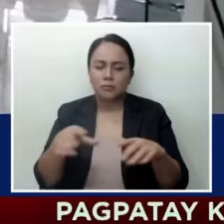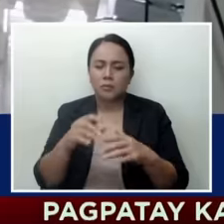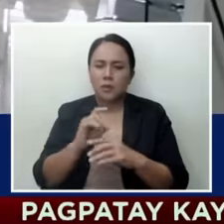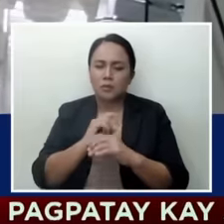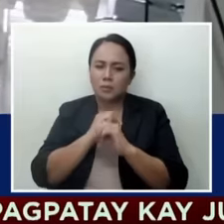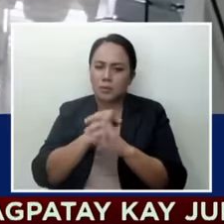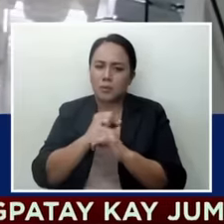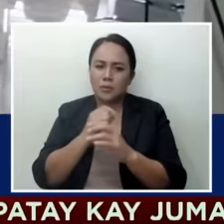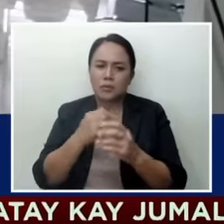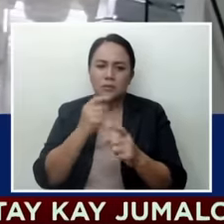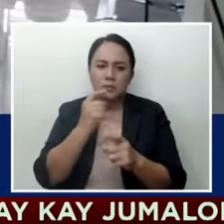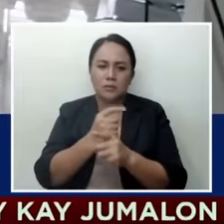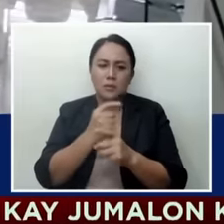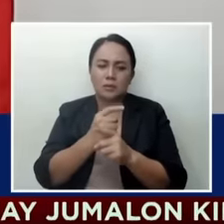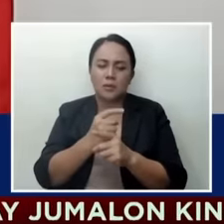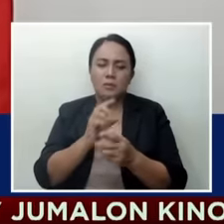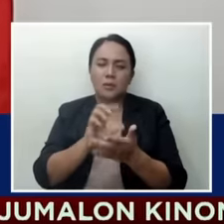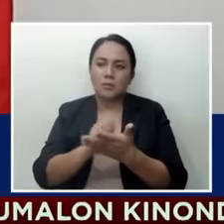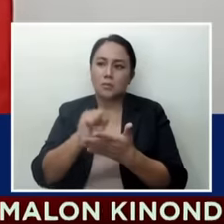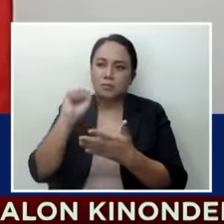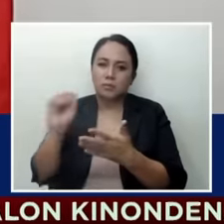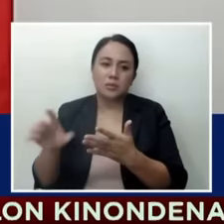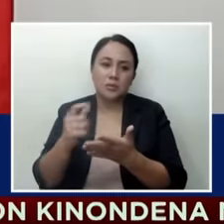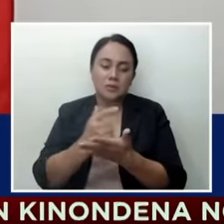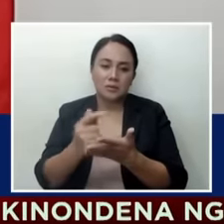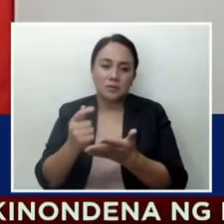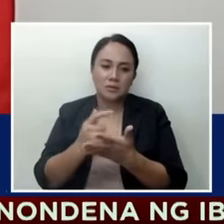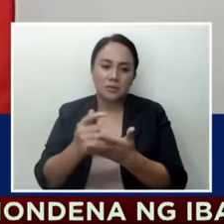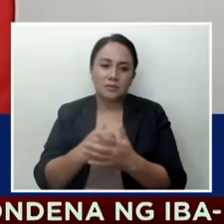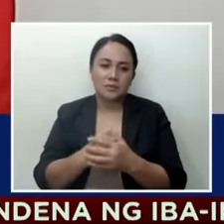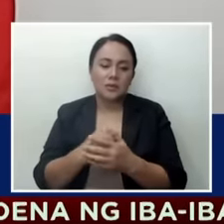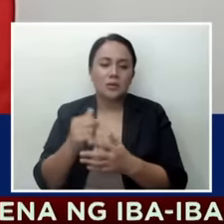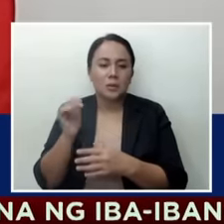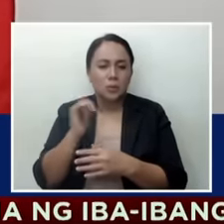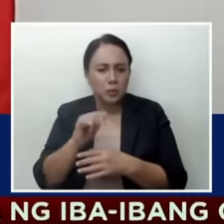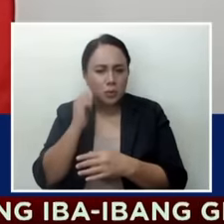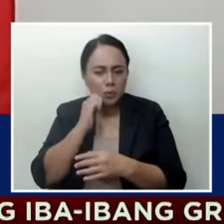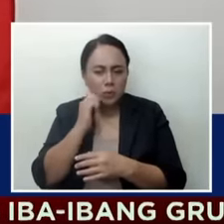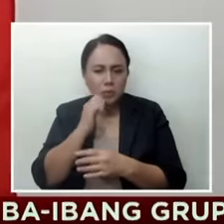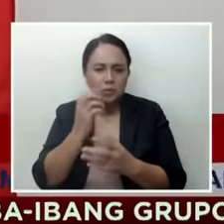ng tamang pagtatapon ng basura. And they announced about the